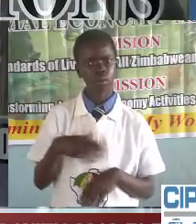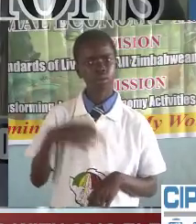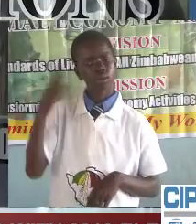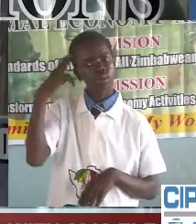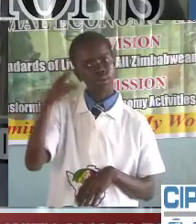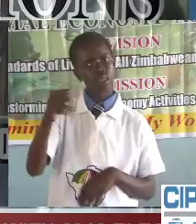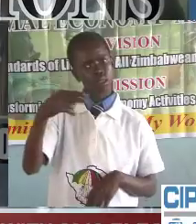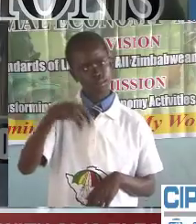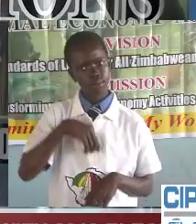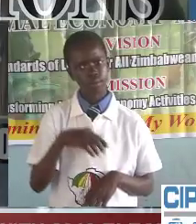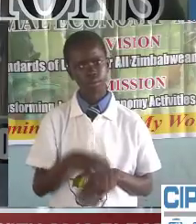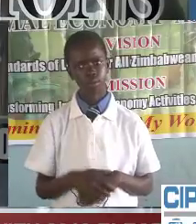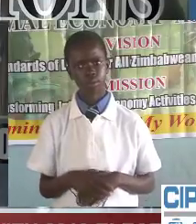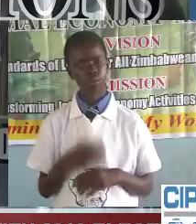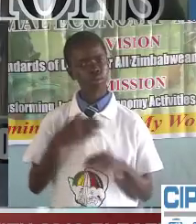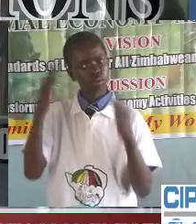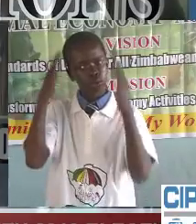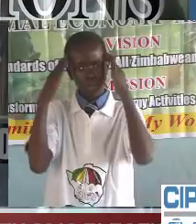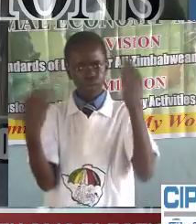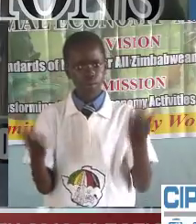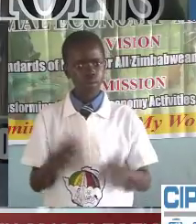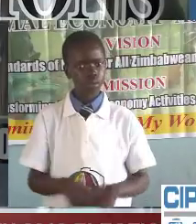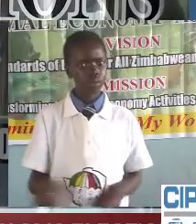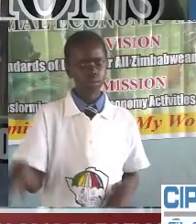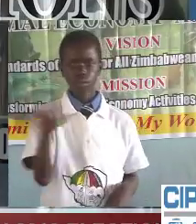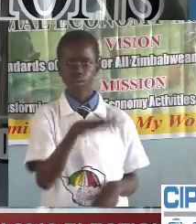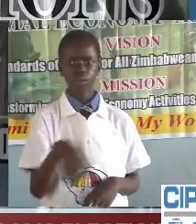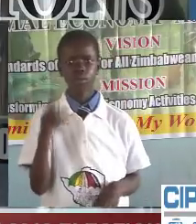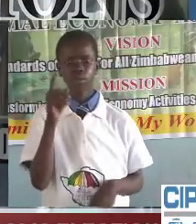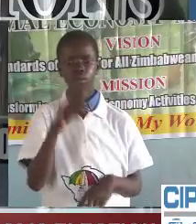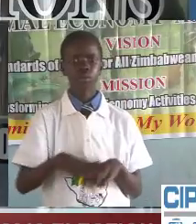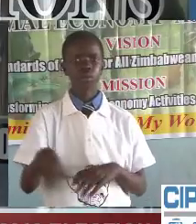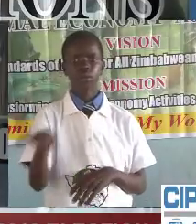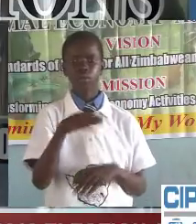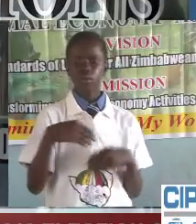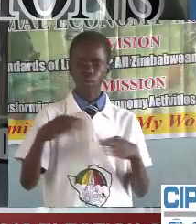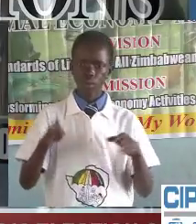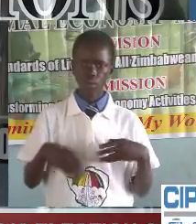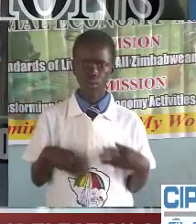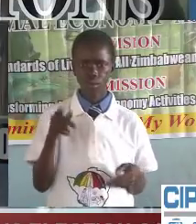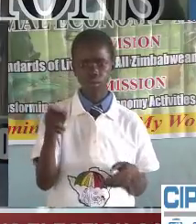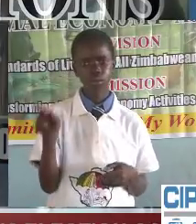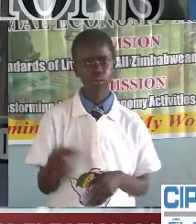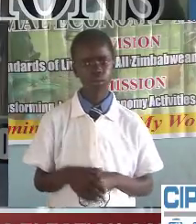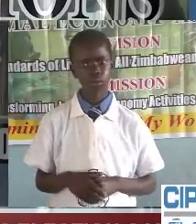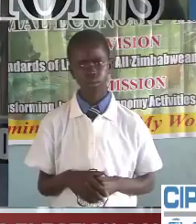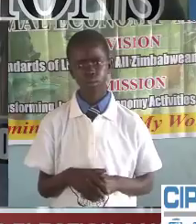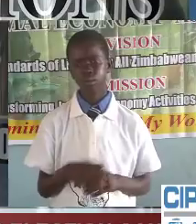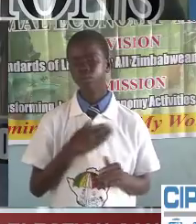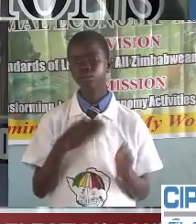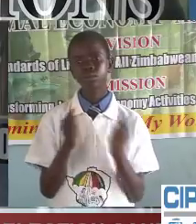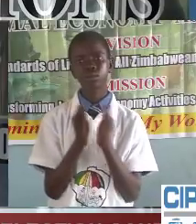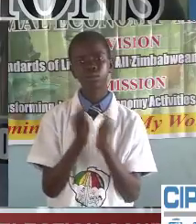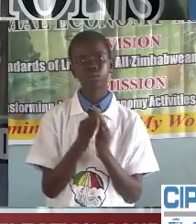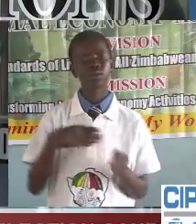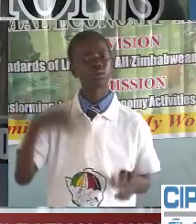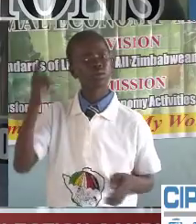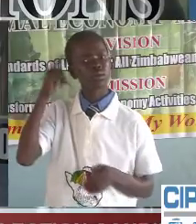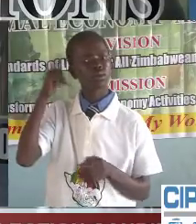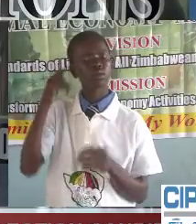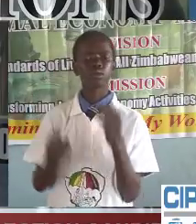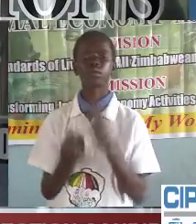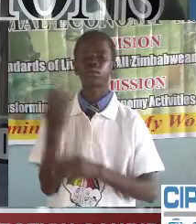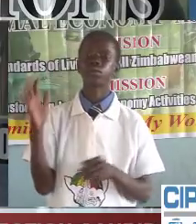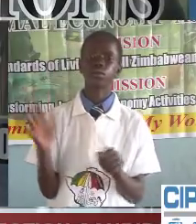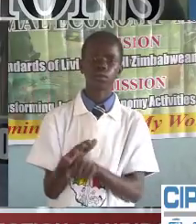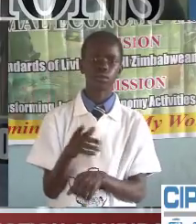Ndinozvinzwisisa kuti handizivi zvose uye kumira kwandaita kumberi kwenyu nhasi hazvirevi kuti ndanyaya kupinza njere kudarika